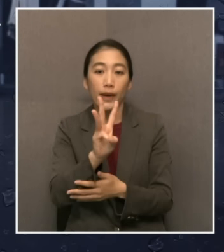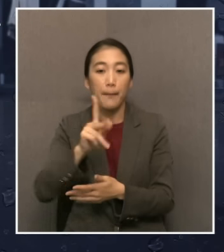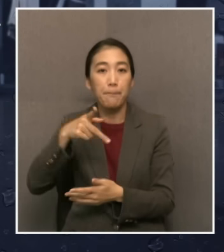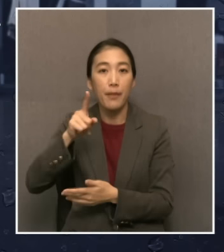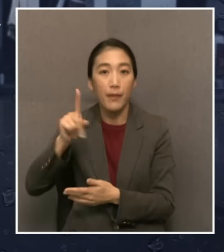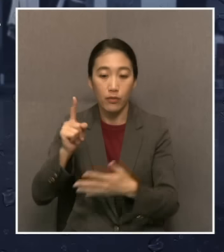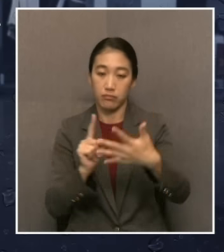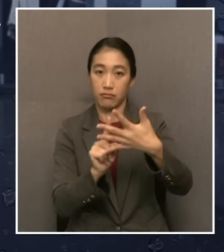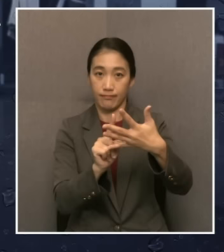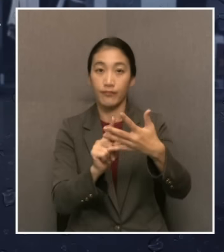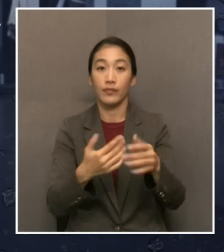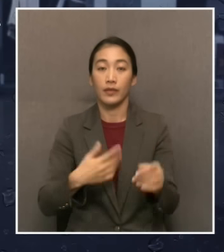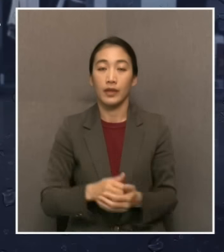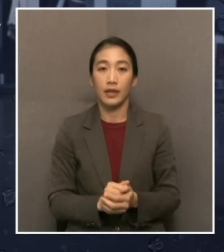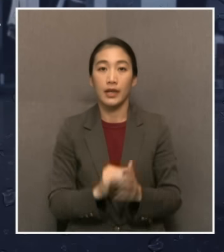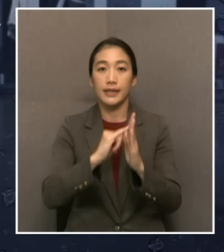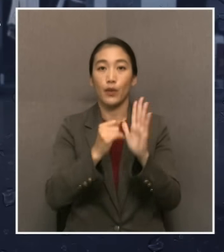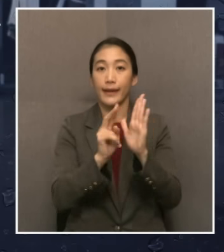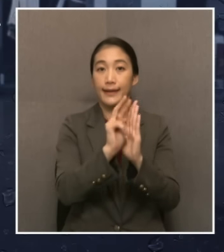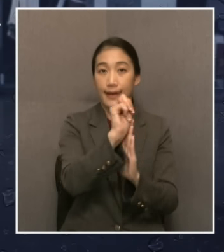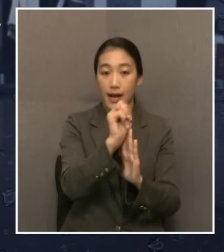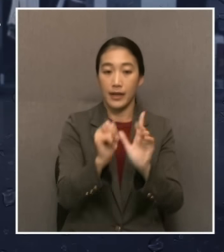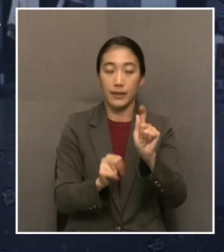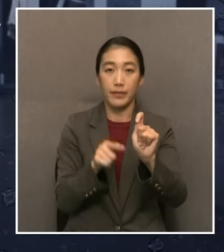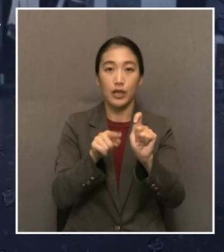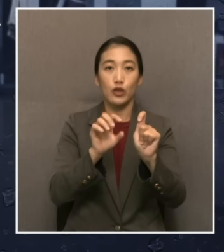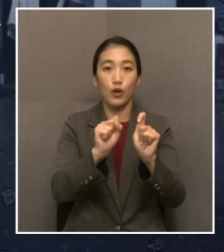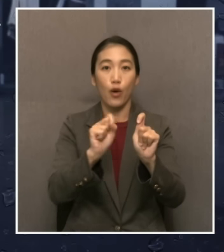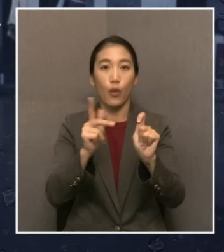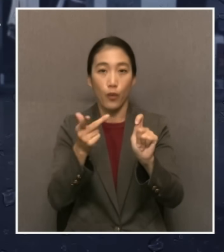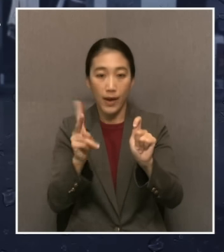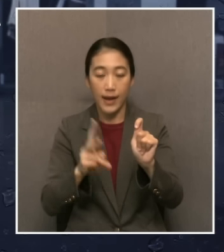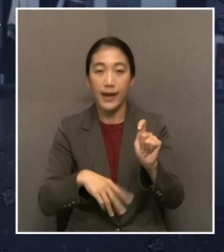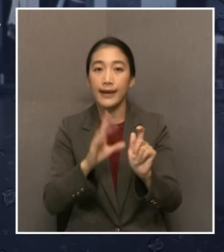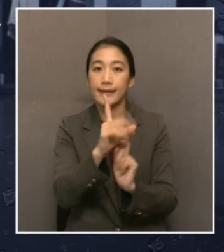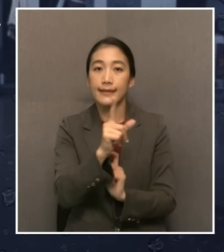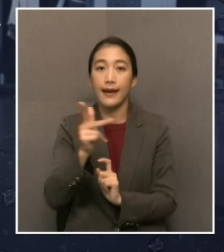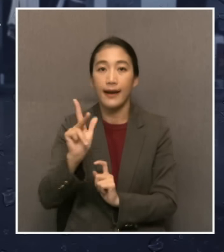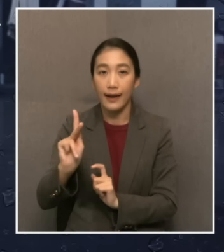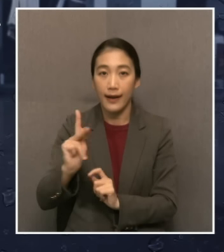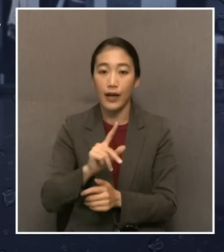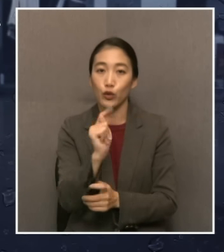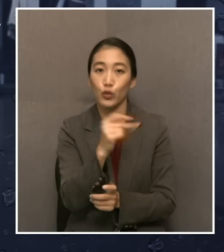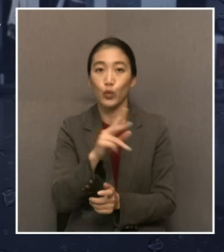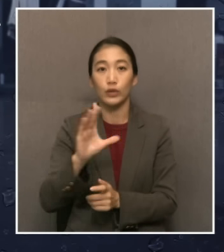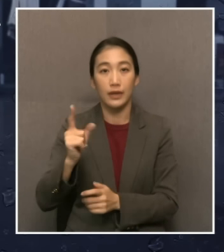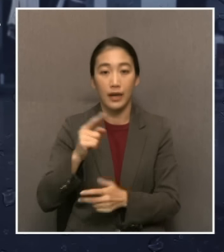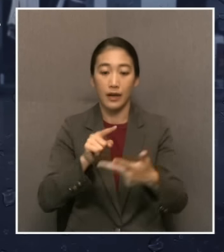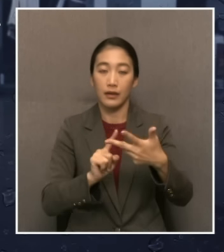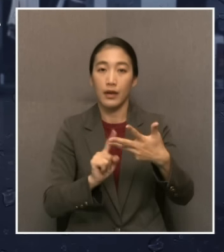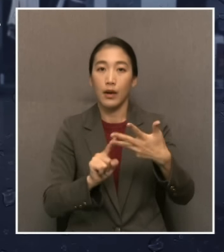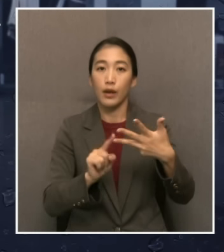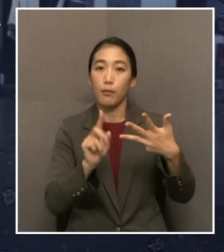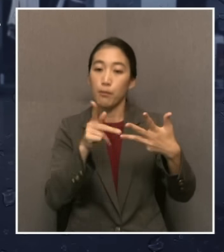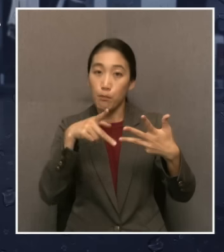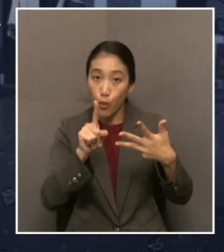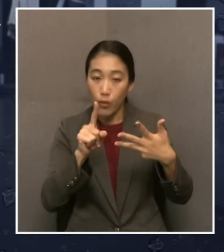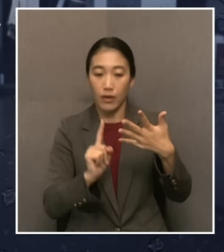ที่อำเภอสองแควเชียงกลางทุ่งช้างท่าวังผาปัวบ่อเกลือและ